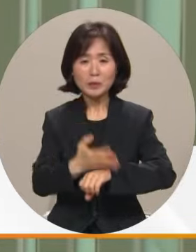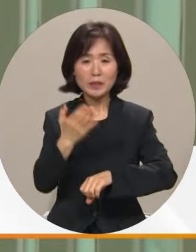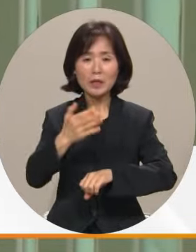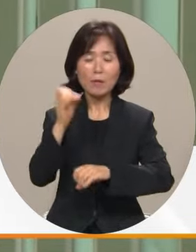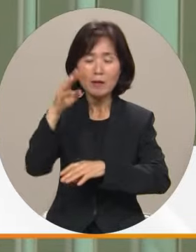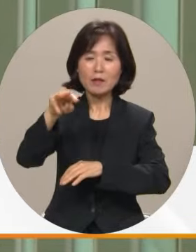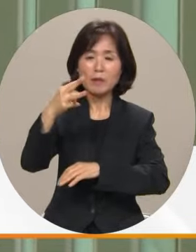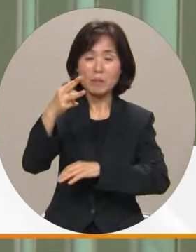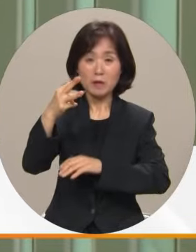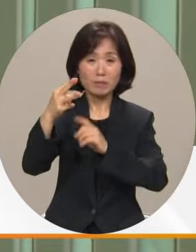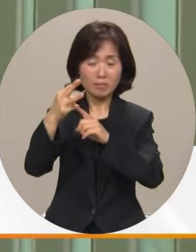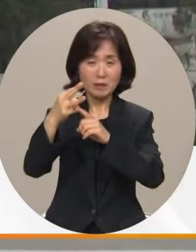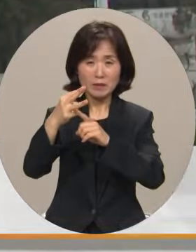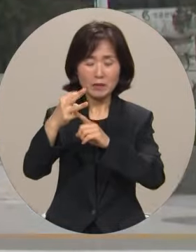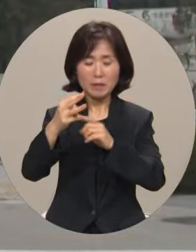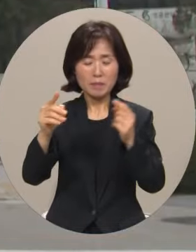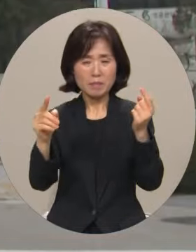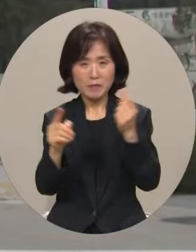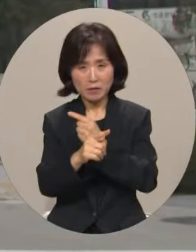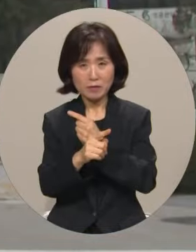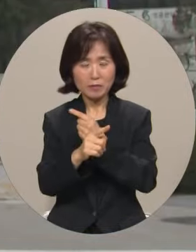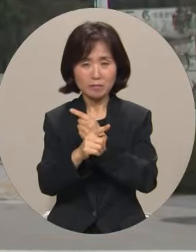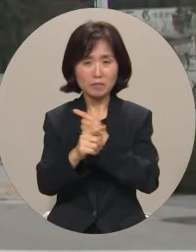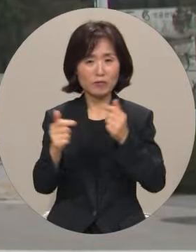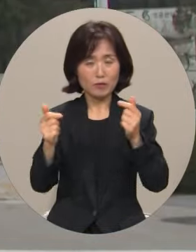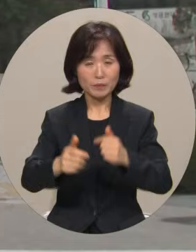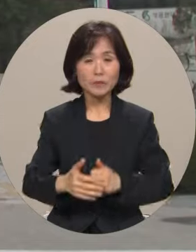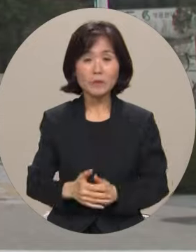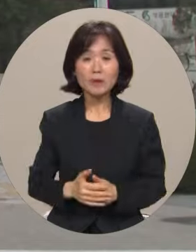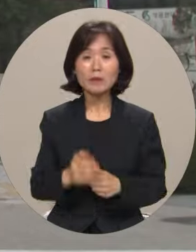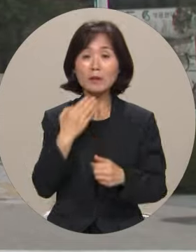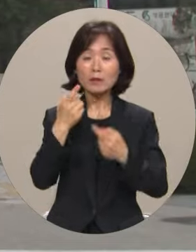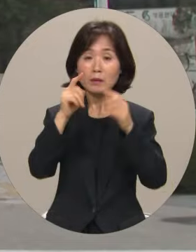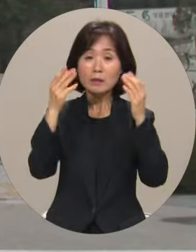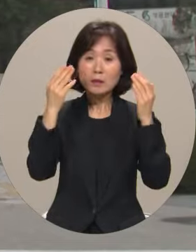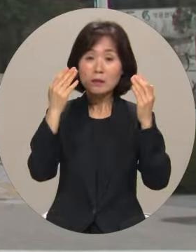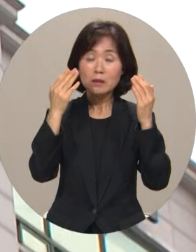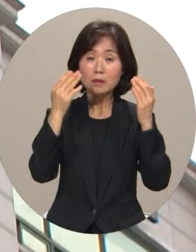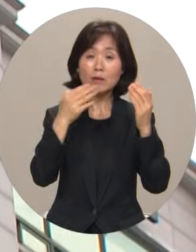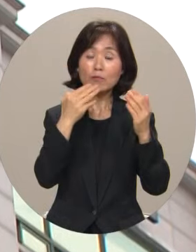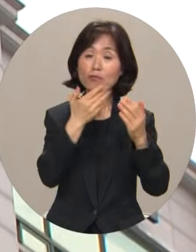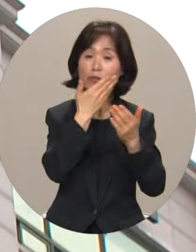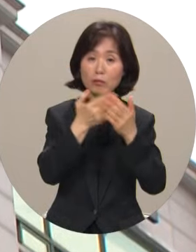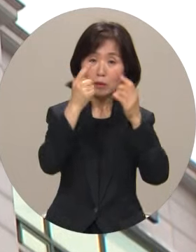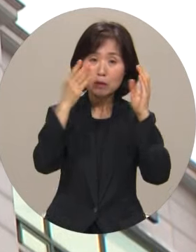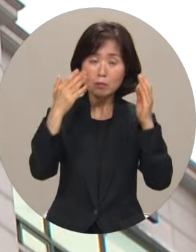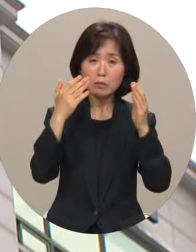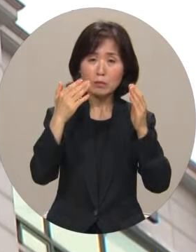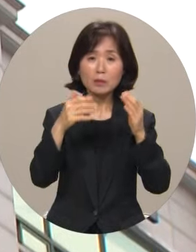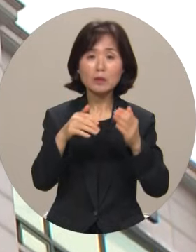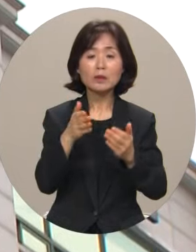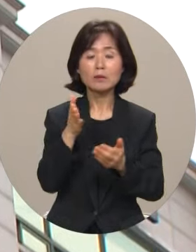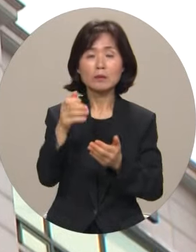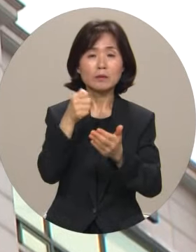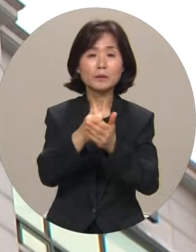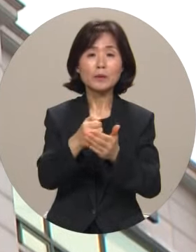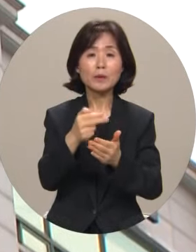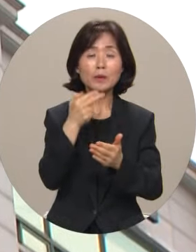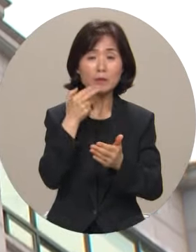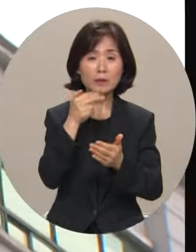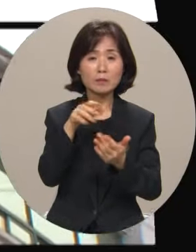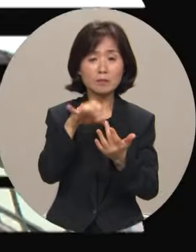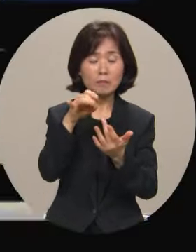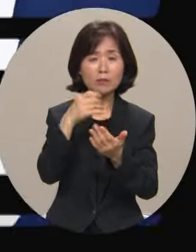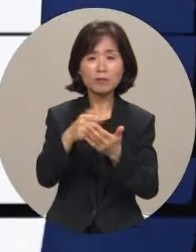뒤집어서 이제 균등 배정으로 서울 주요 대학들도 예상과는 달리 무전공 전형을 거의 늘리지 않은 것으로